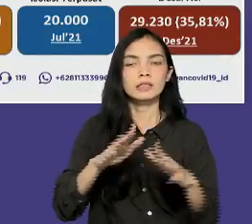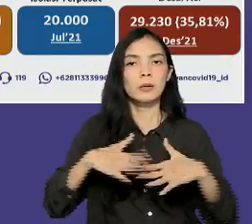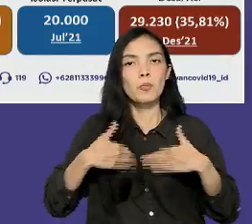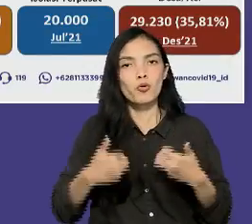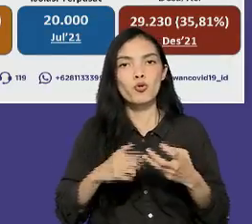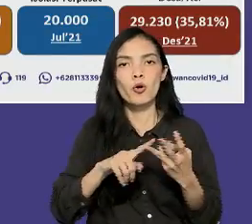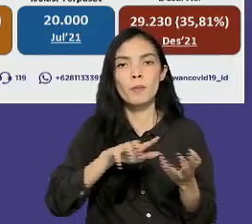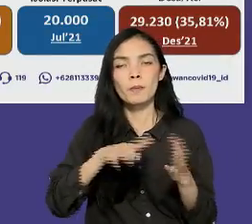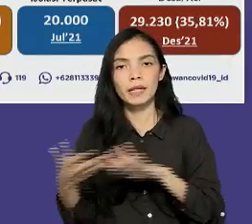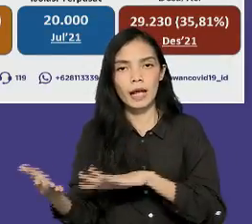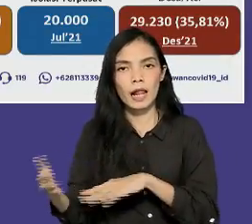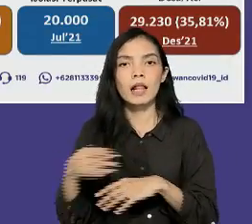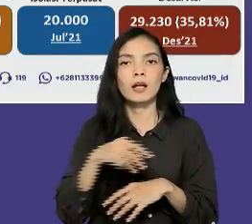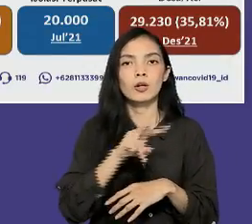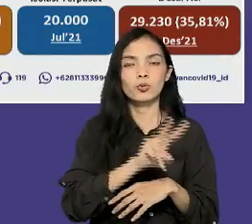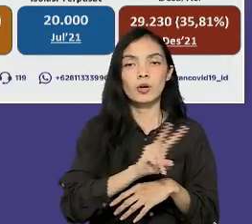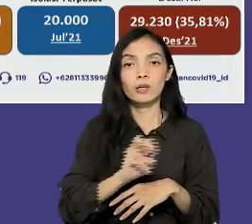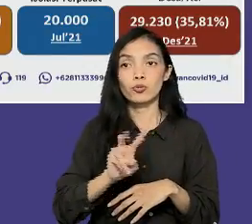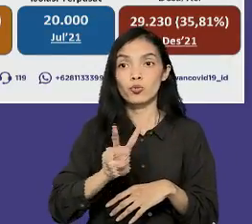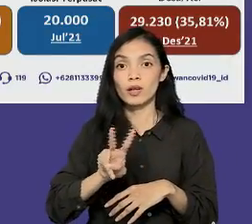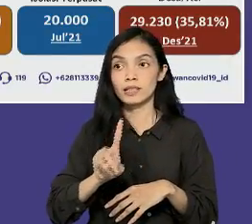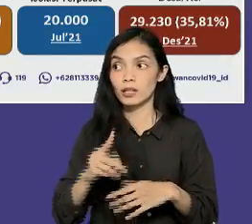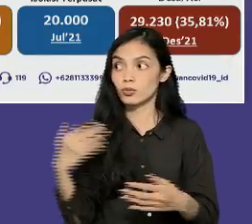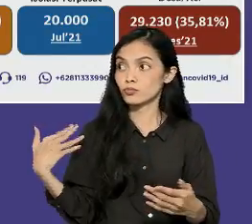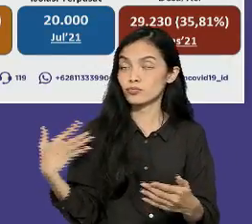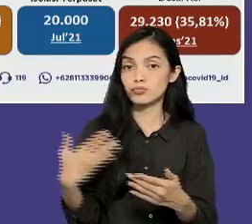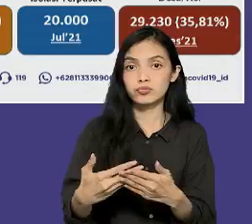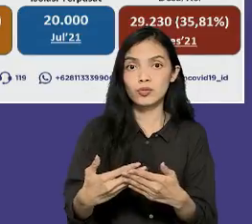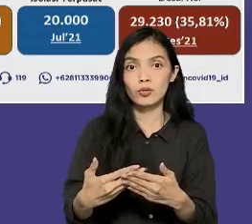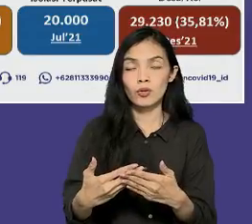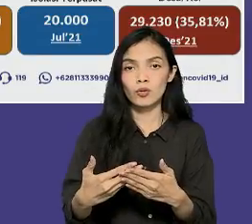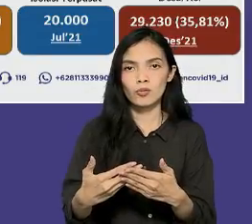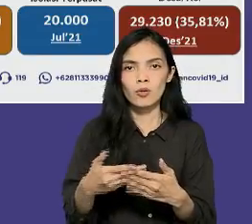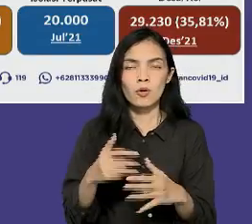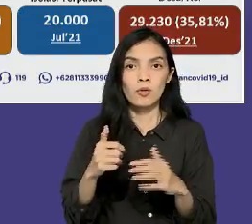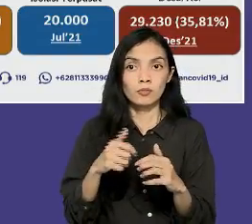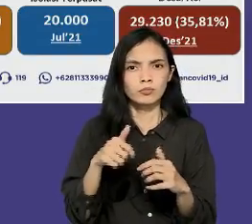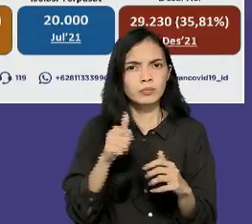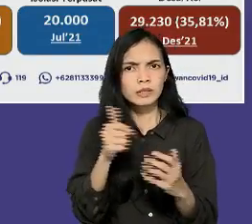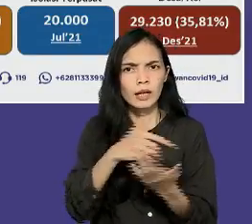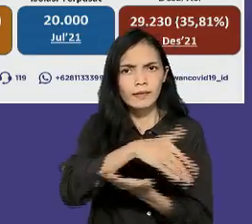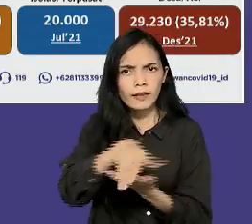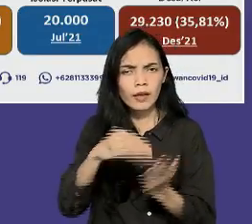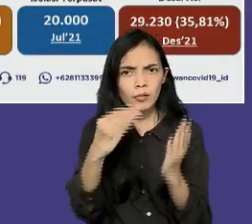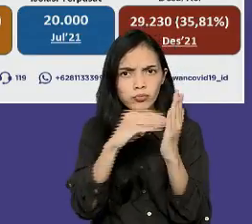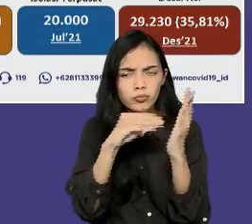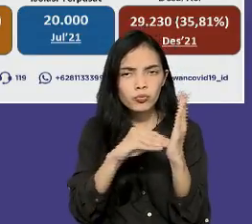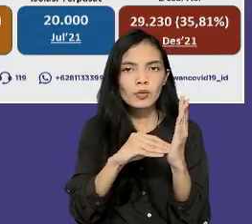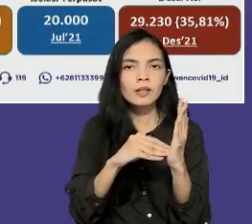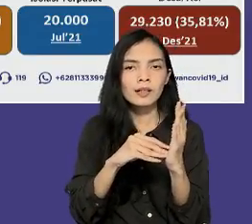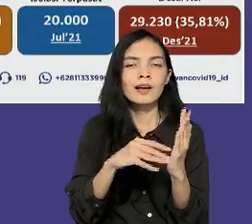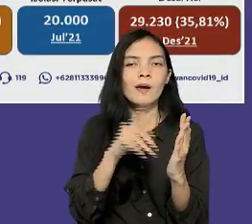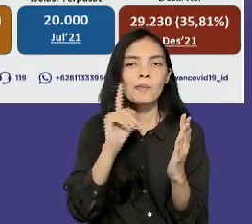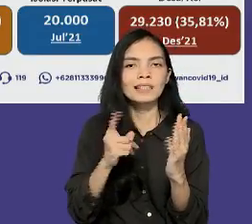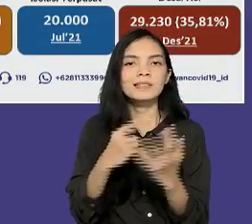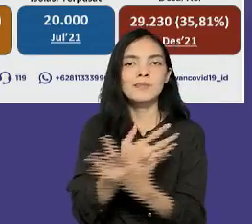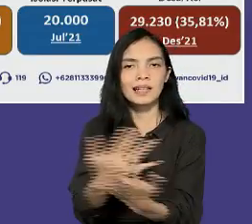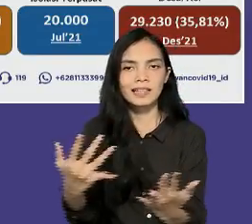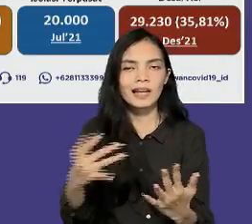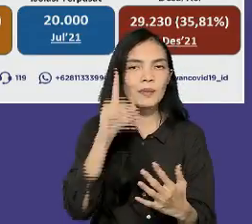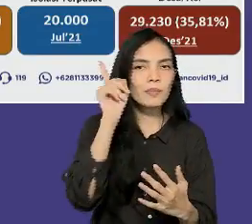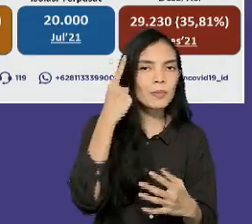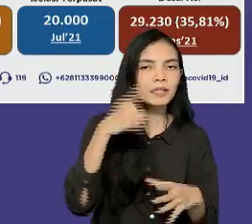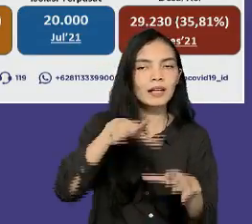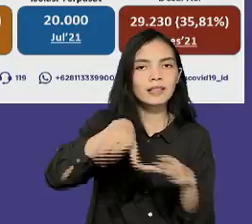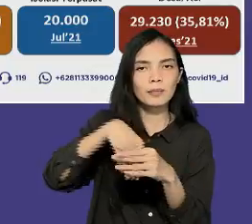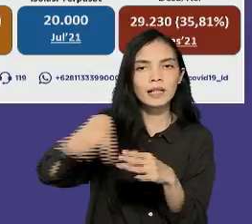tahun 2021 ini tentunya tidak terlepas dari kontribusi seluruh lapisan masyarakat dan pemerintah.